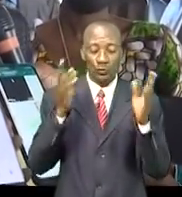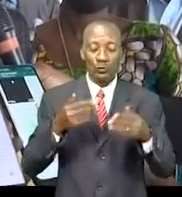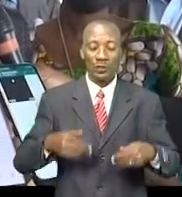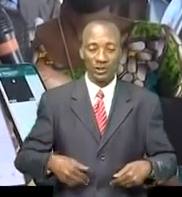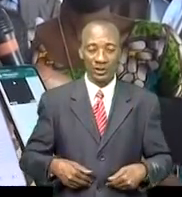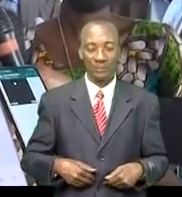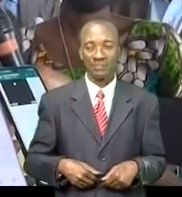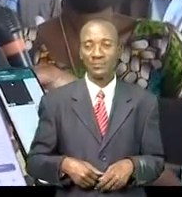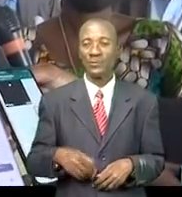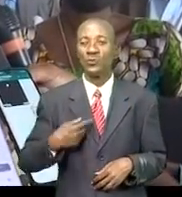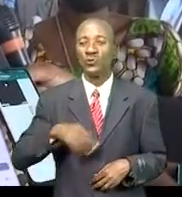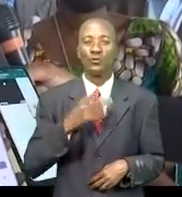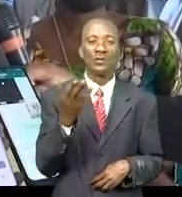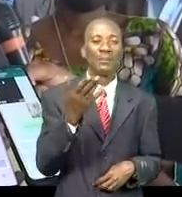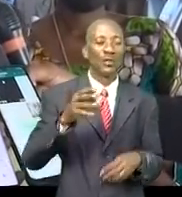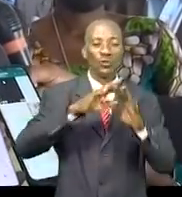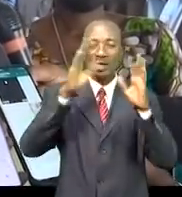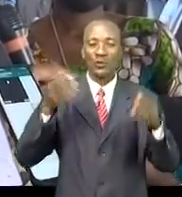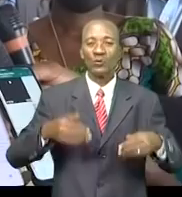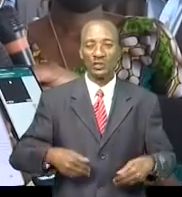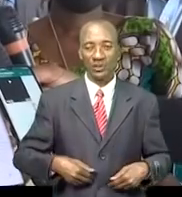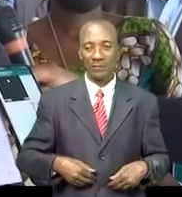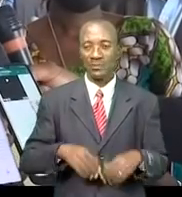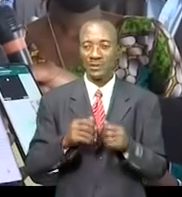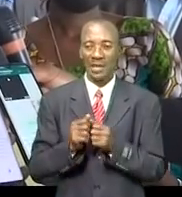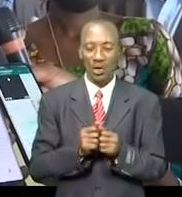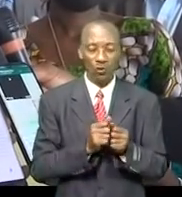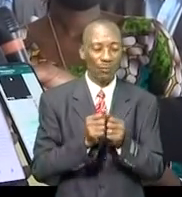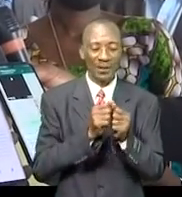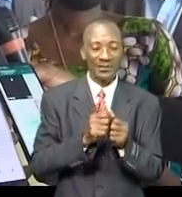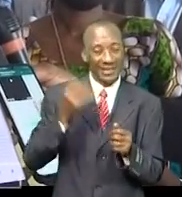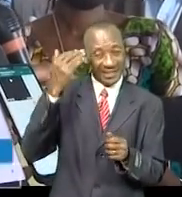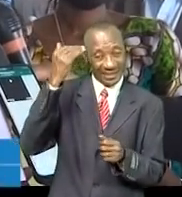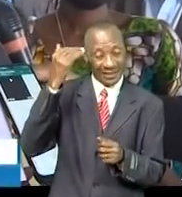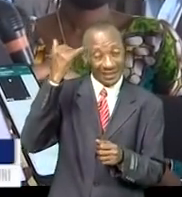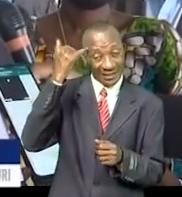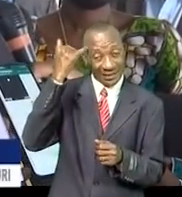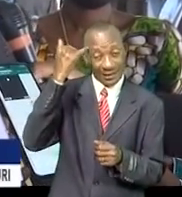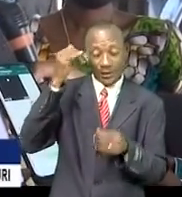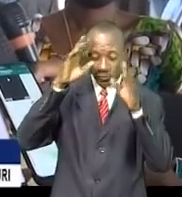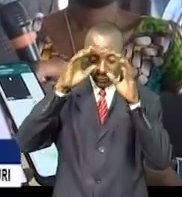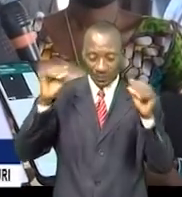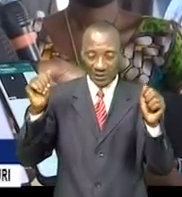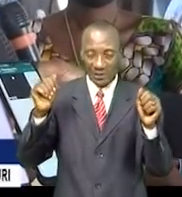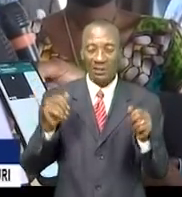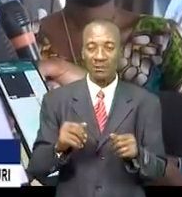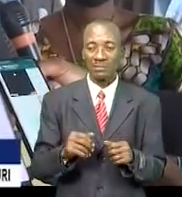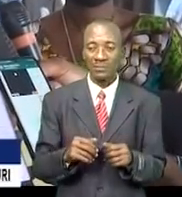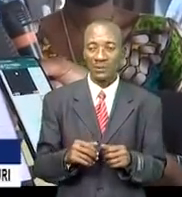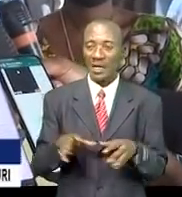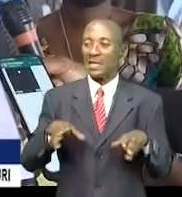à toute la jeunesse d'accompagner les mesures prises par les chefs de l'État et de ne se pas laisser manipuler